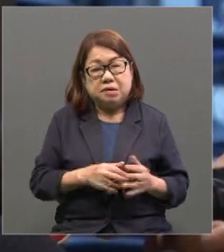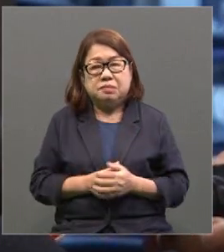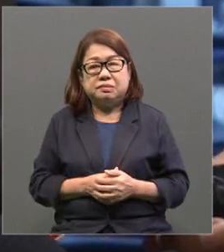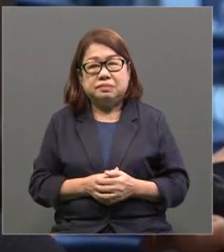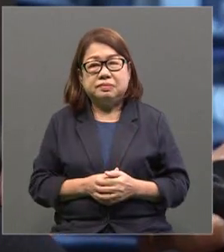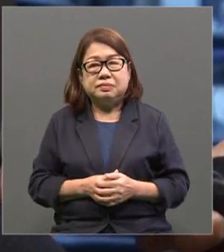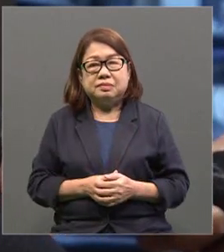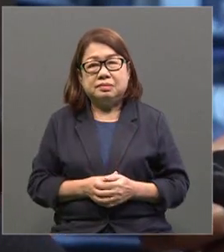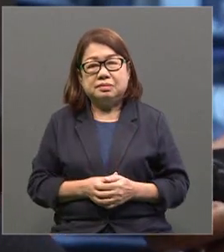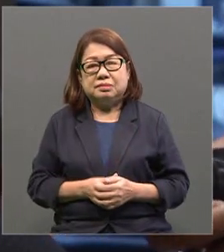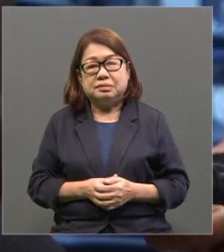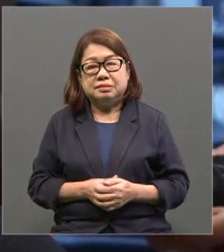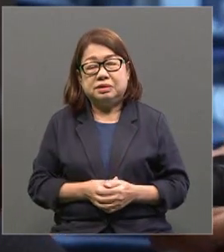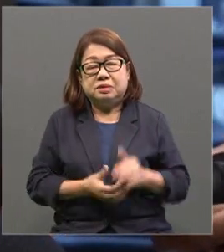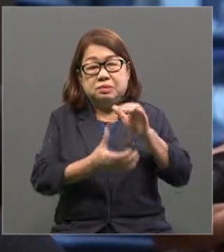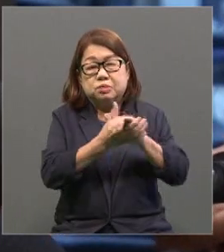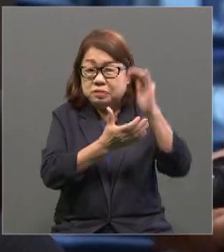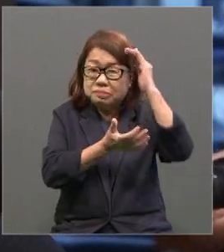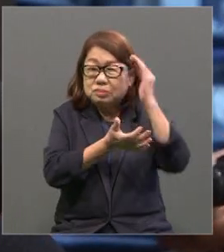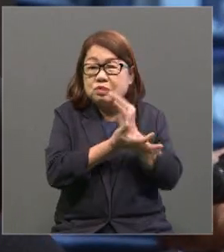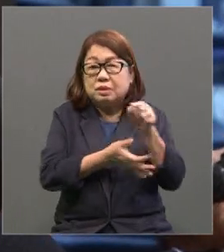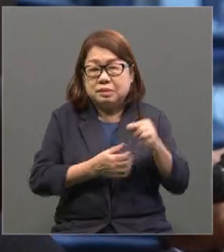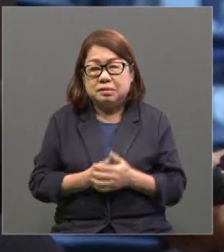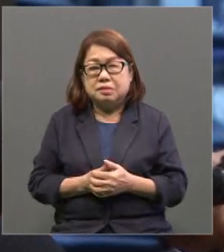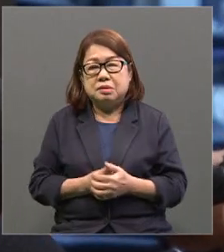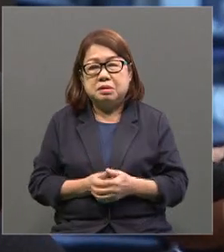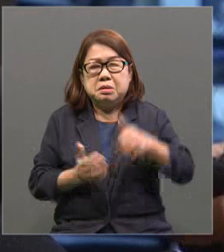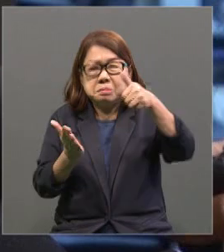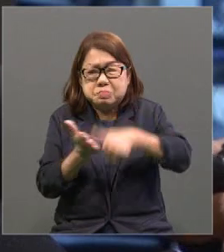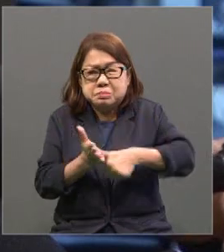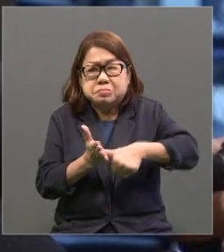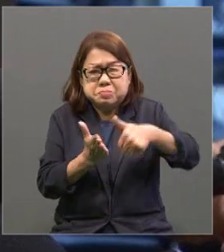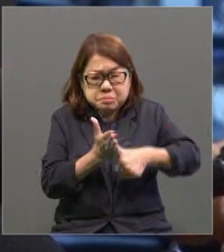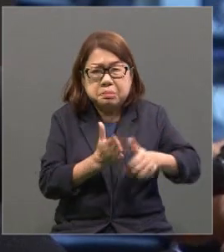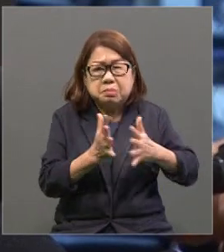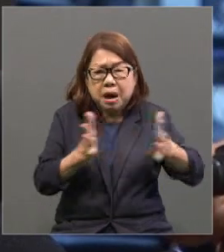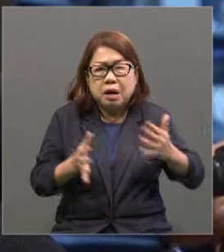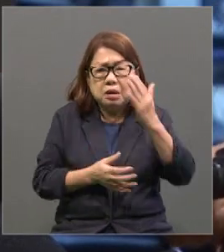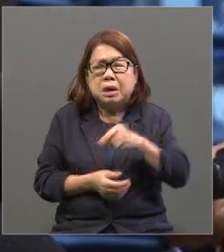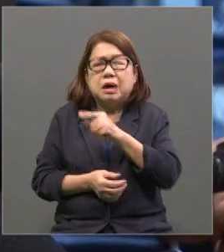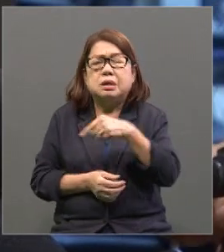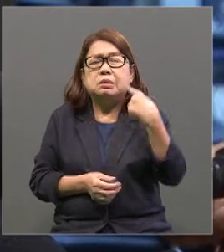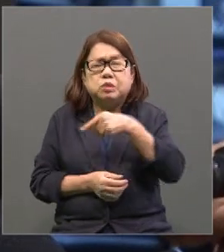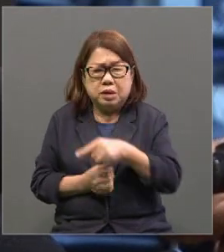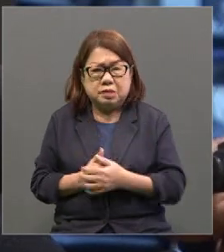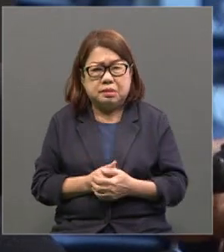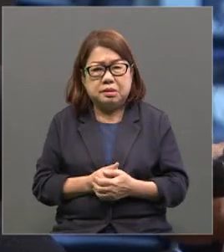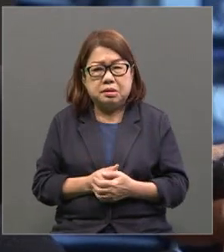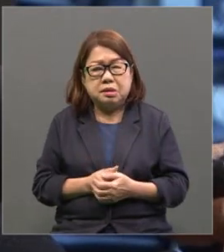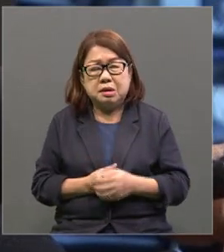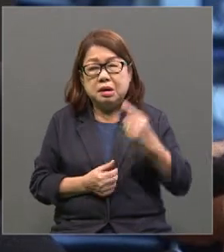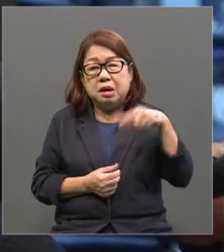นี้คือสามีเนี่ยวันนี้เขาก็เป็นหนี้เป็นสินก็เพราะแอมเยอะนะครับนะเช่นเอาแอ